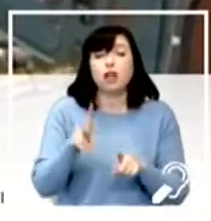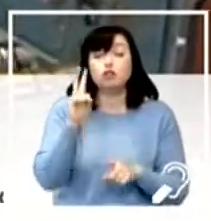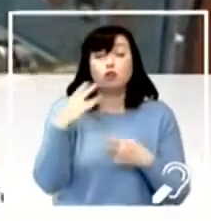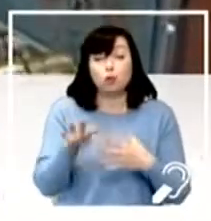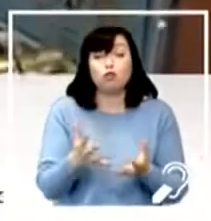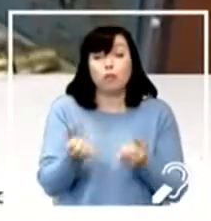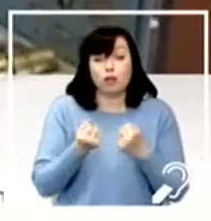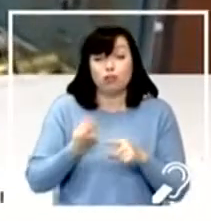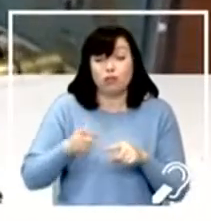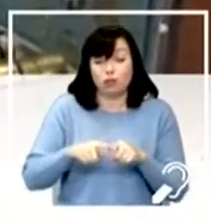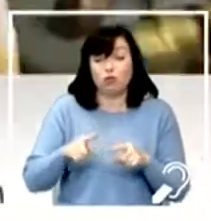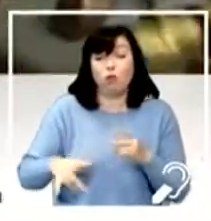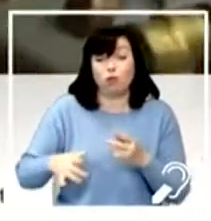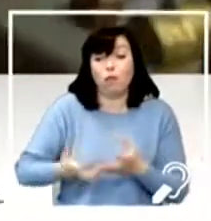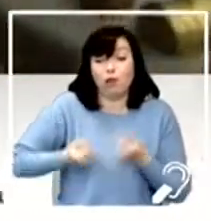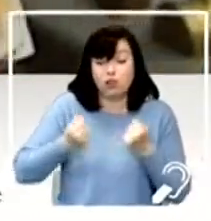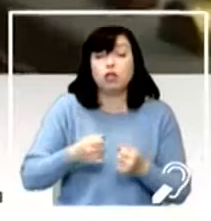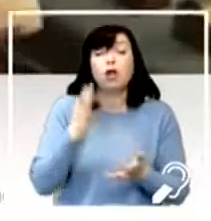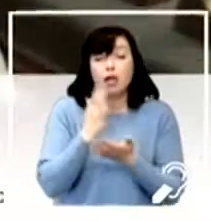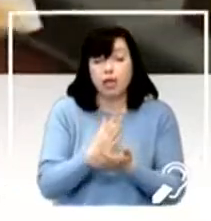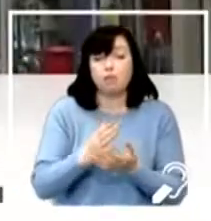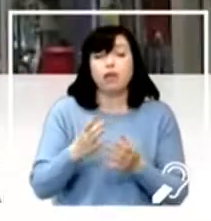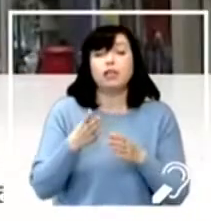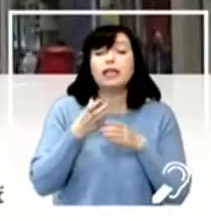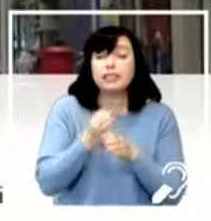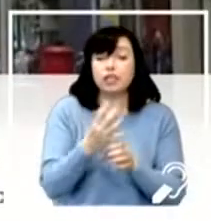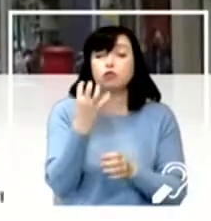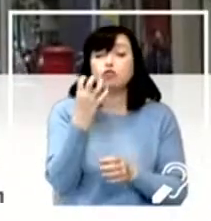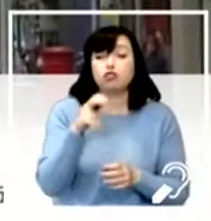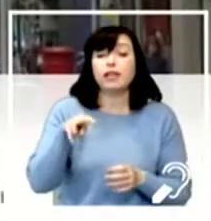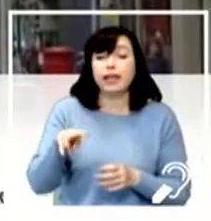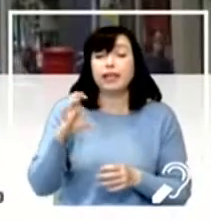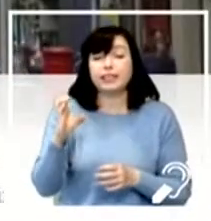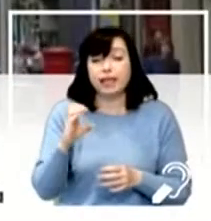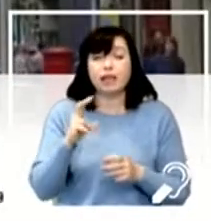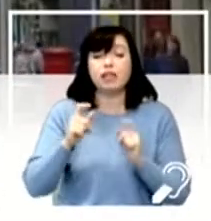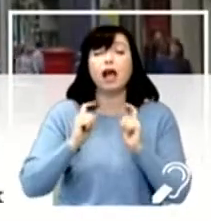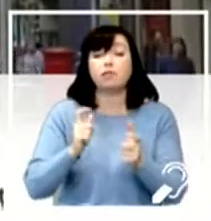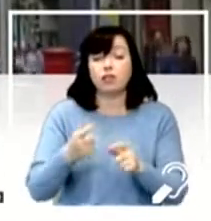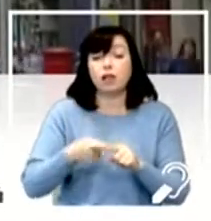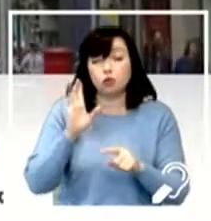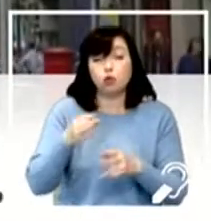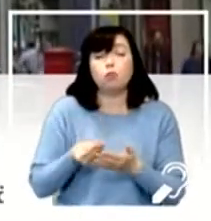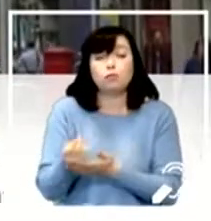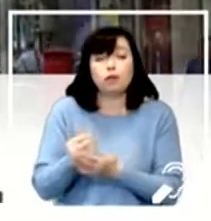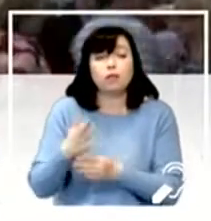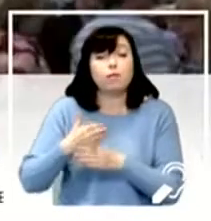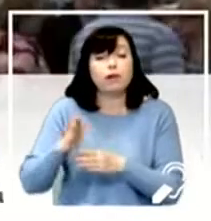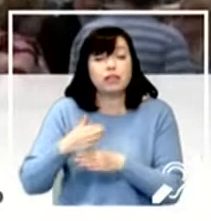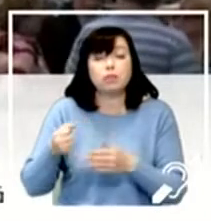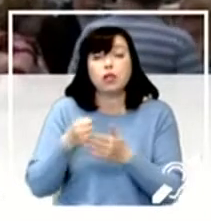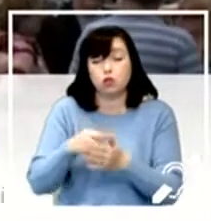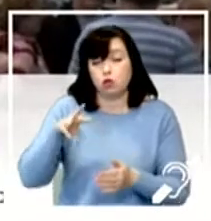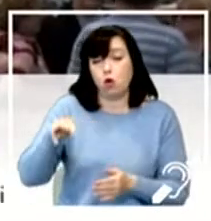acest sprijin beneficiază și de o reducere de 400 de lire la facturile de energie, ce vor fi achitate eșalonat până în